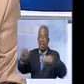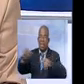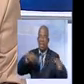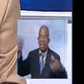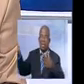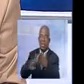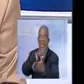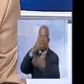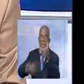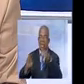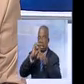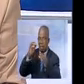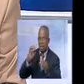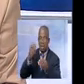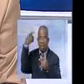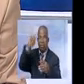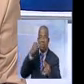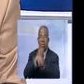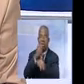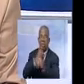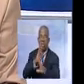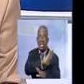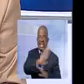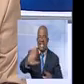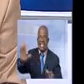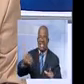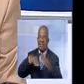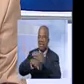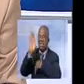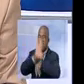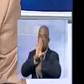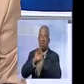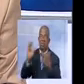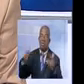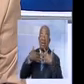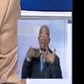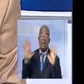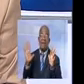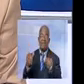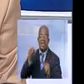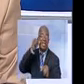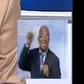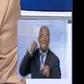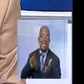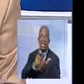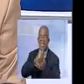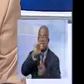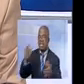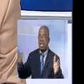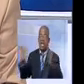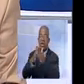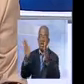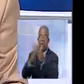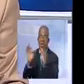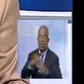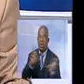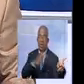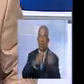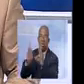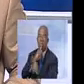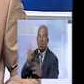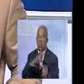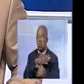lutte contre la traite, l'exploitation et le travail des enfants en Côte d'Ivoire a pris fin hier jeudi. Les conclusions ont été